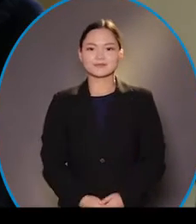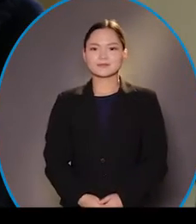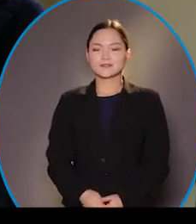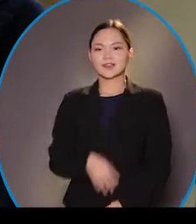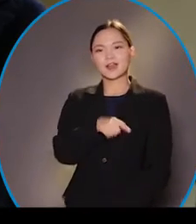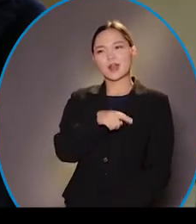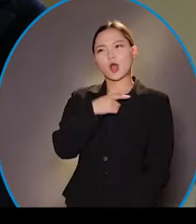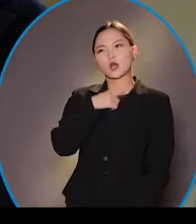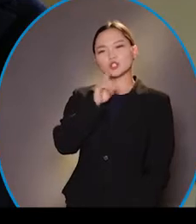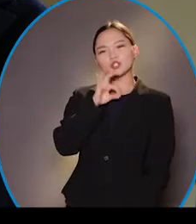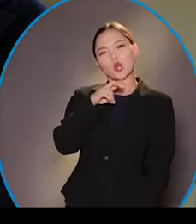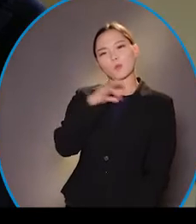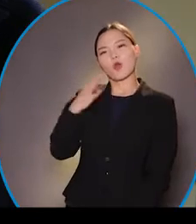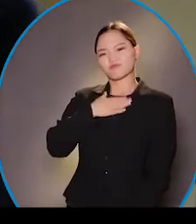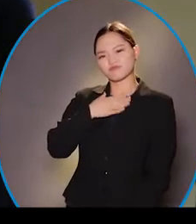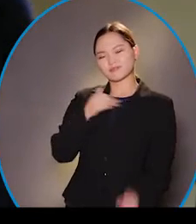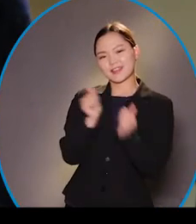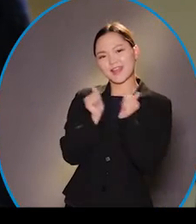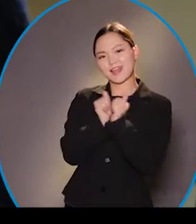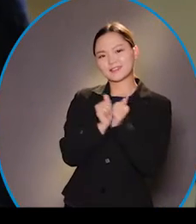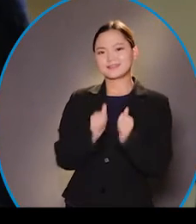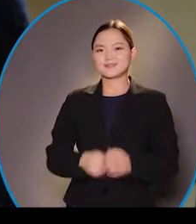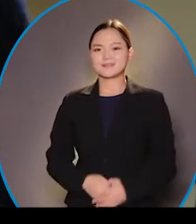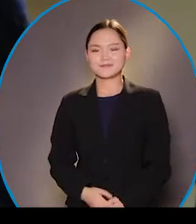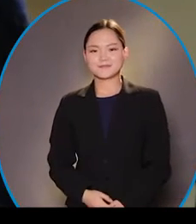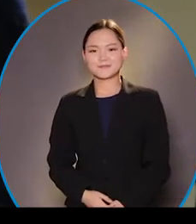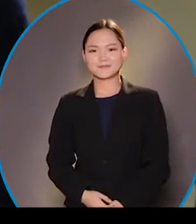Би радио талбай.